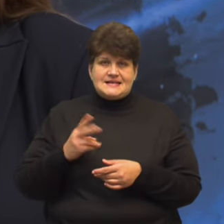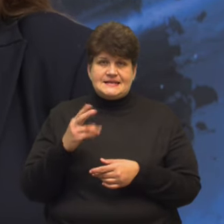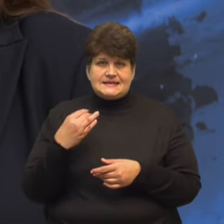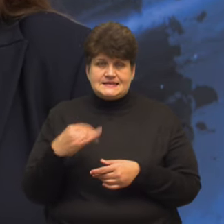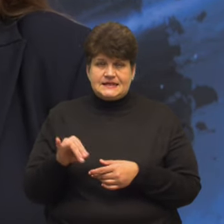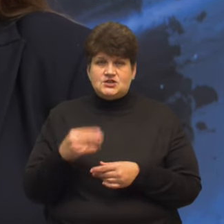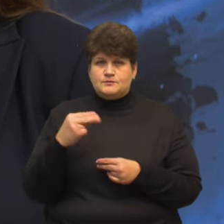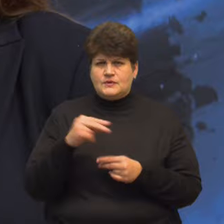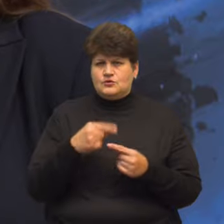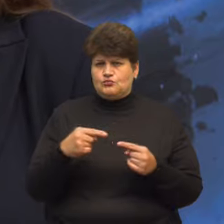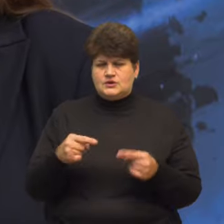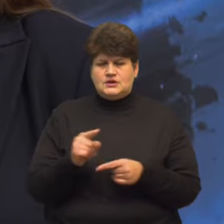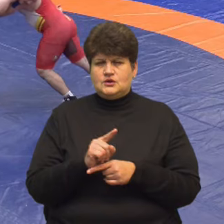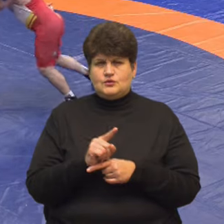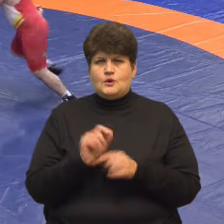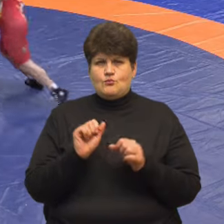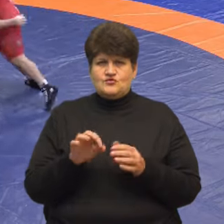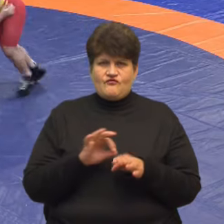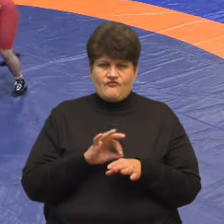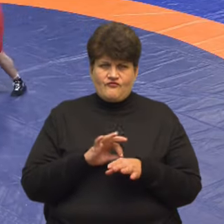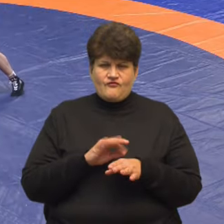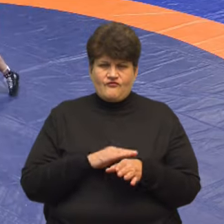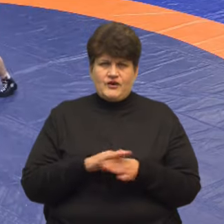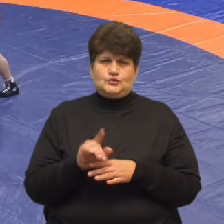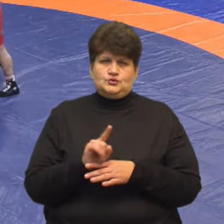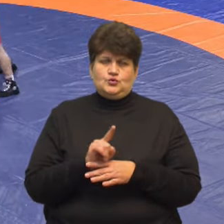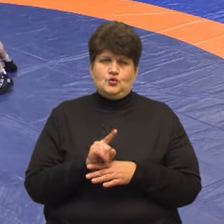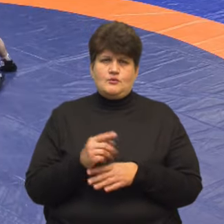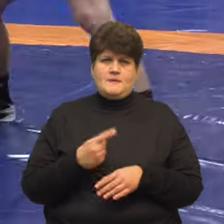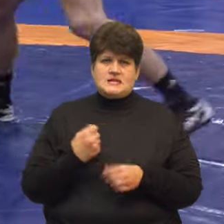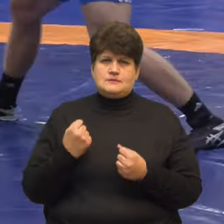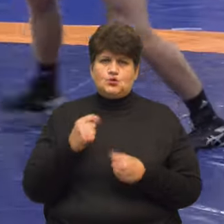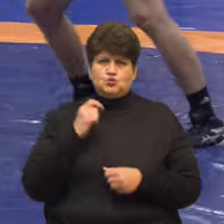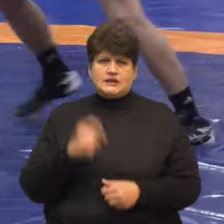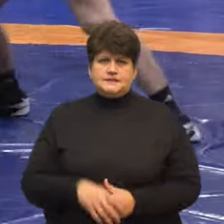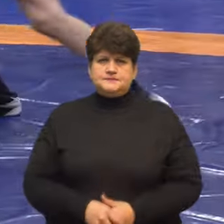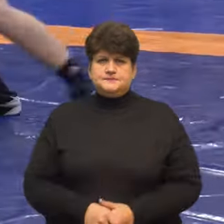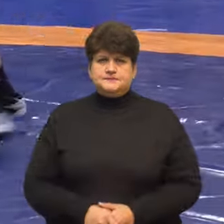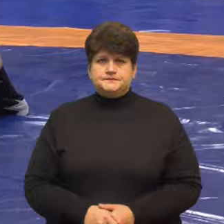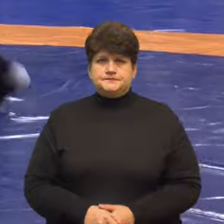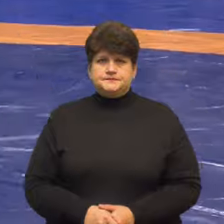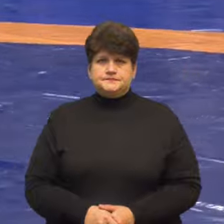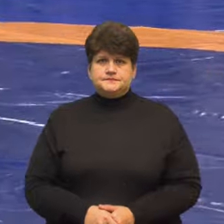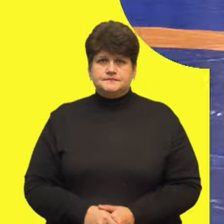можуть виконати норматив майстра спорту України Тарас Бурак Андрій міц суспільна новини